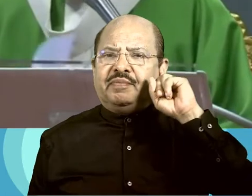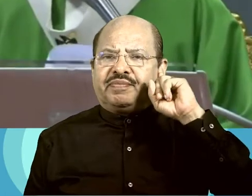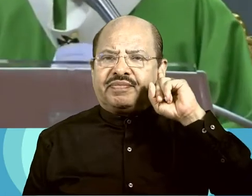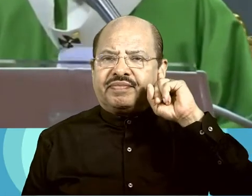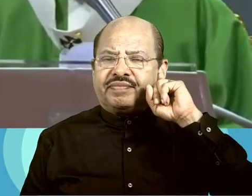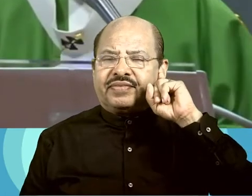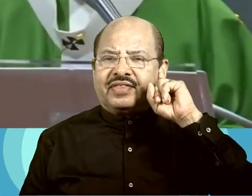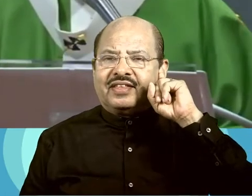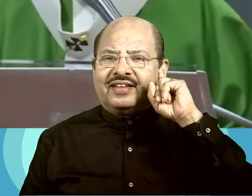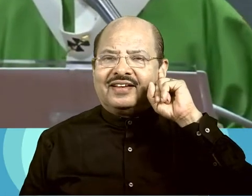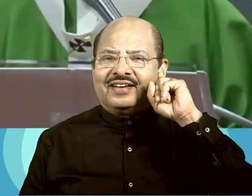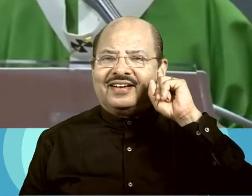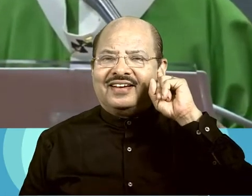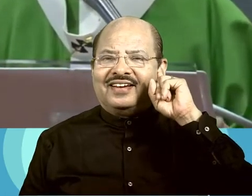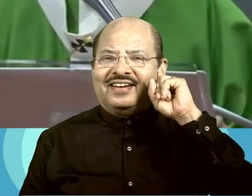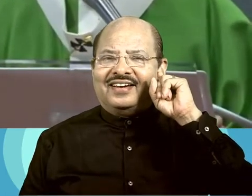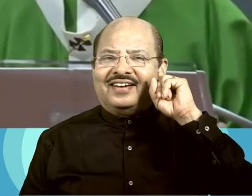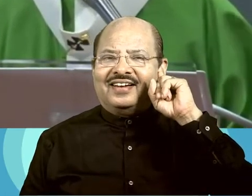ശ്രവണം,